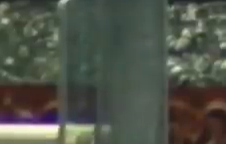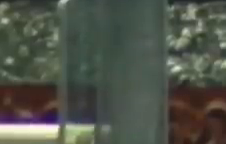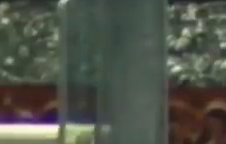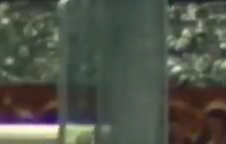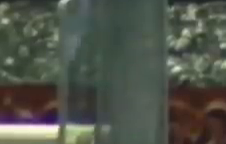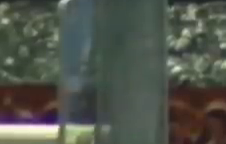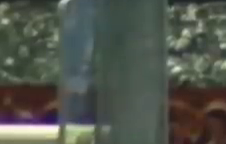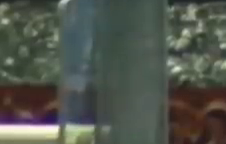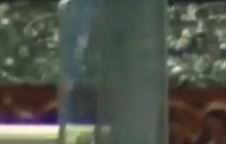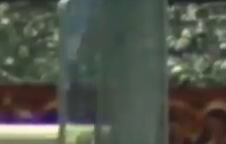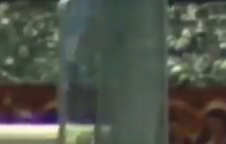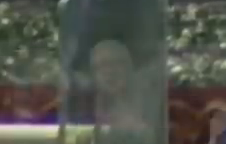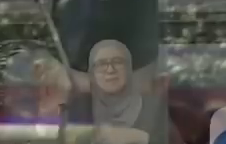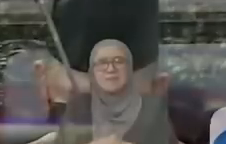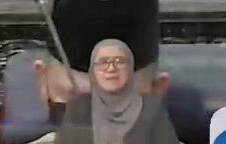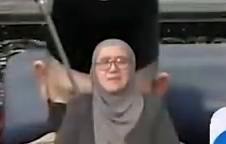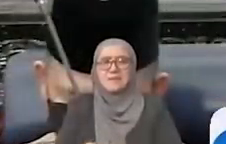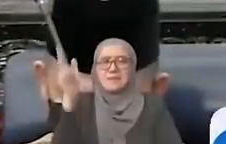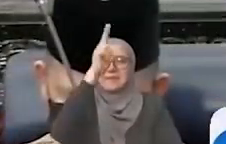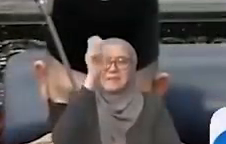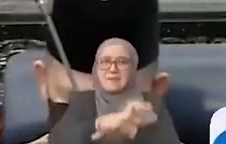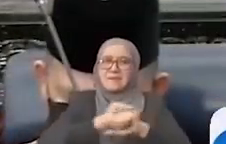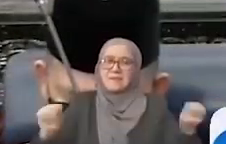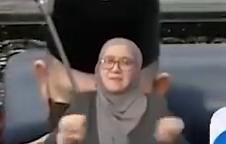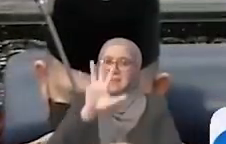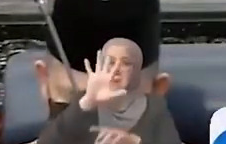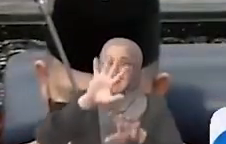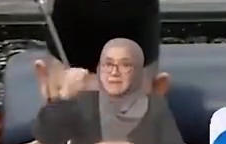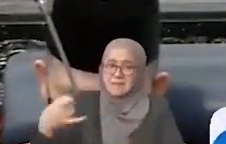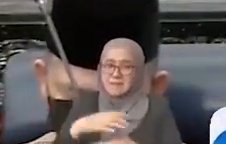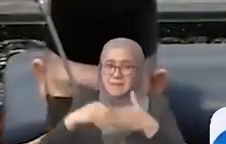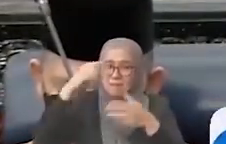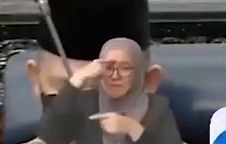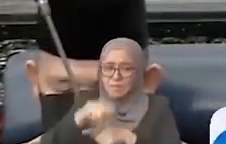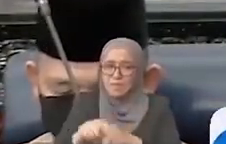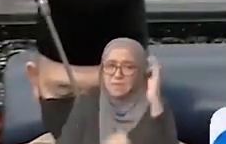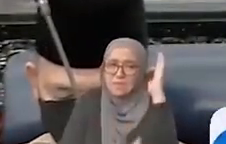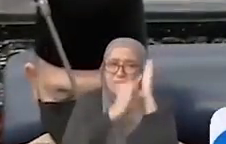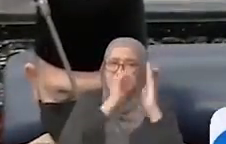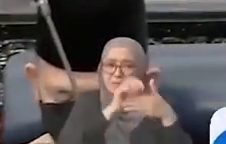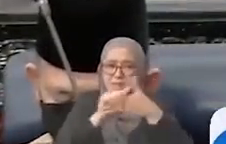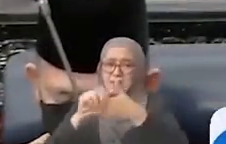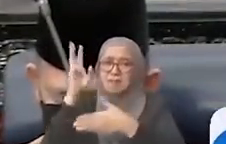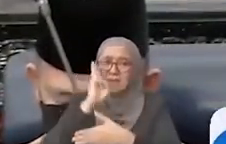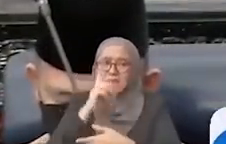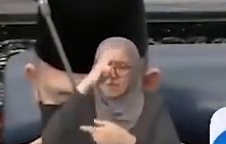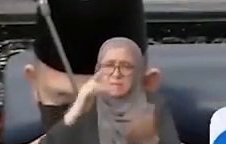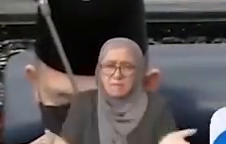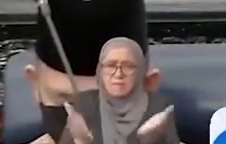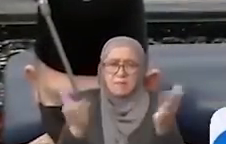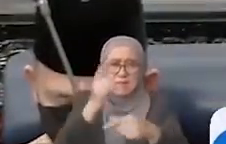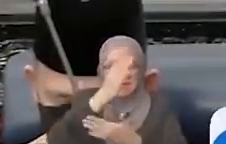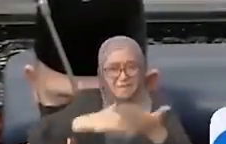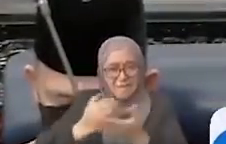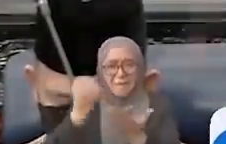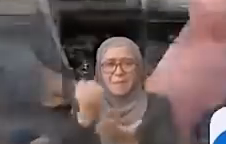dan jadi satu kemestian. Baru ini diumumkan oleh Menteri Kewangan mengatakan bahawa pelantikan wanita sebagai lembaga